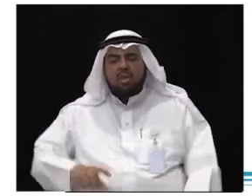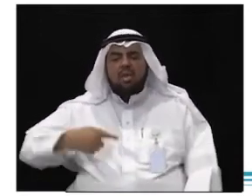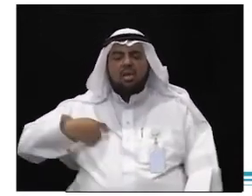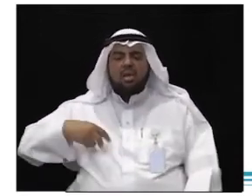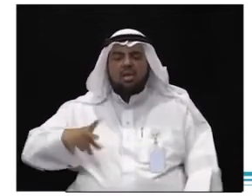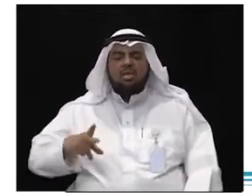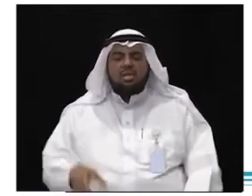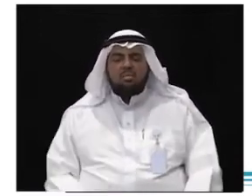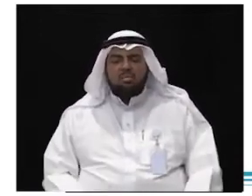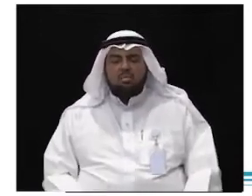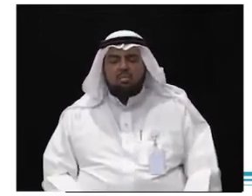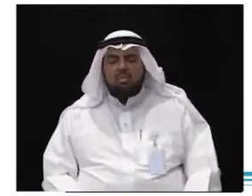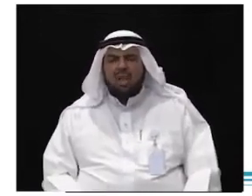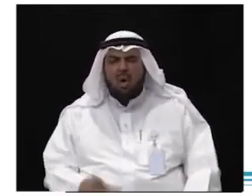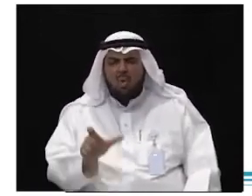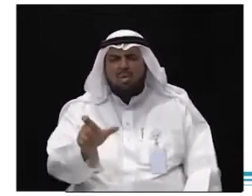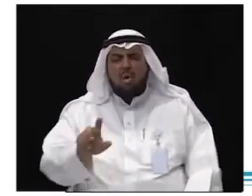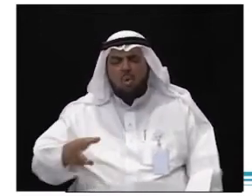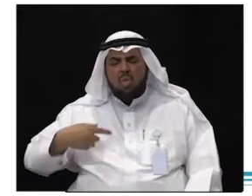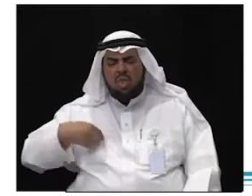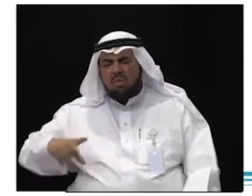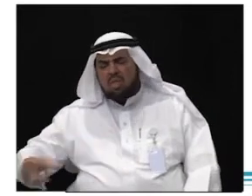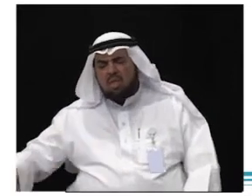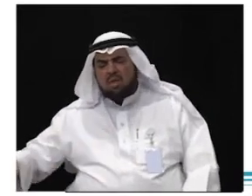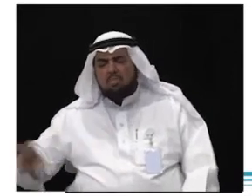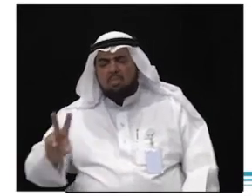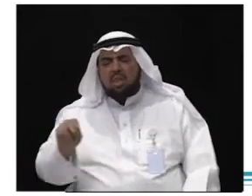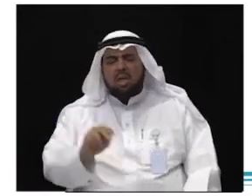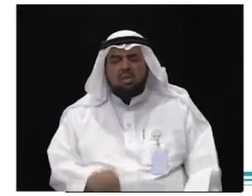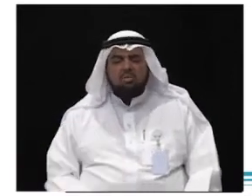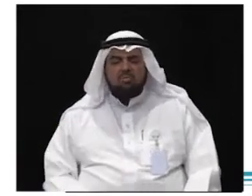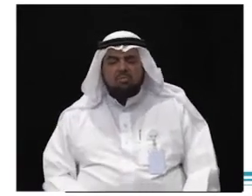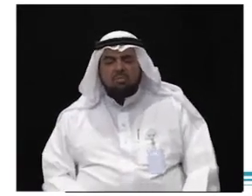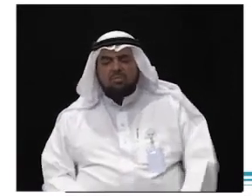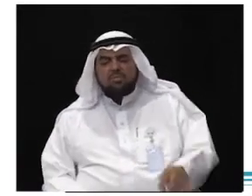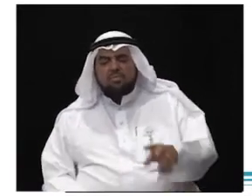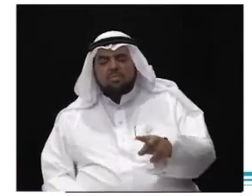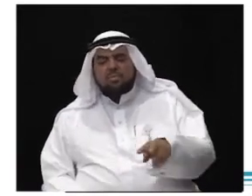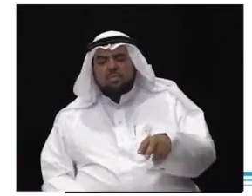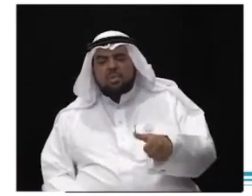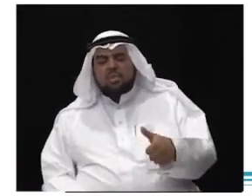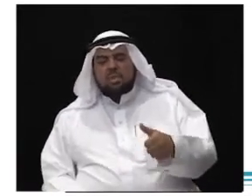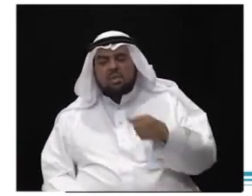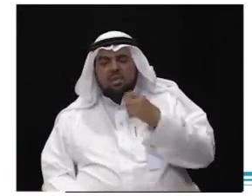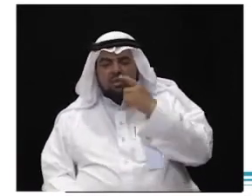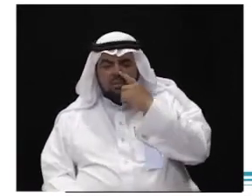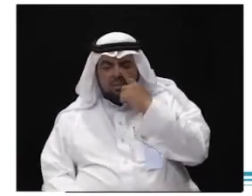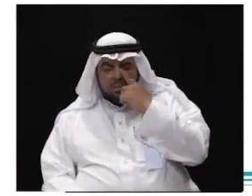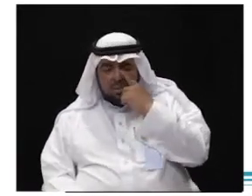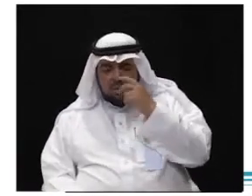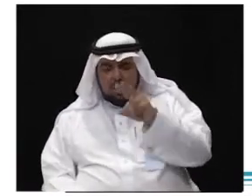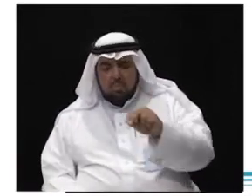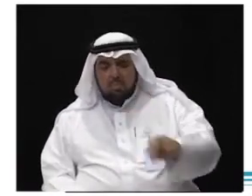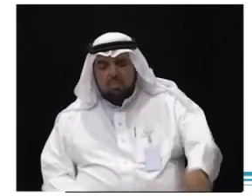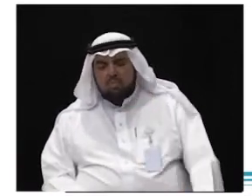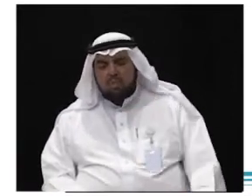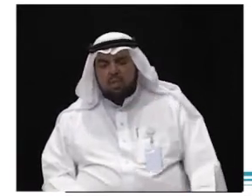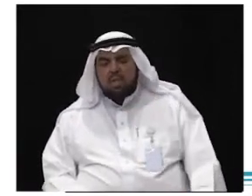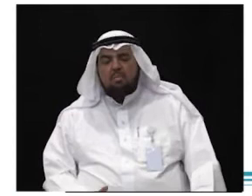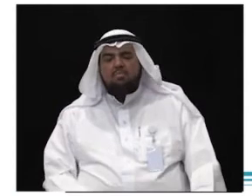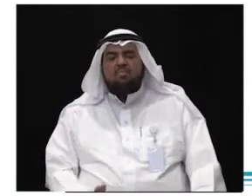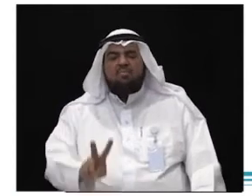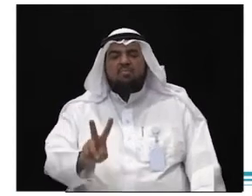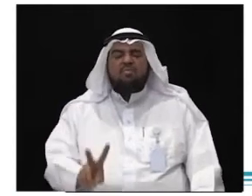أو أكثر من متغير. على سبيل المثال نعرف المتغير var1 بأن نذكره بعد كلمة